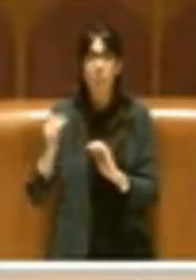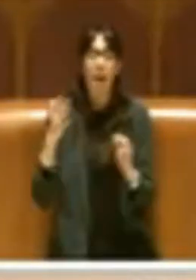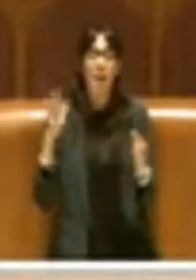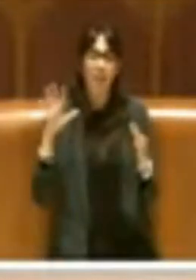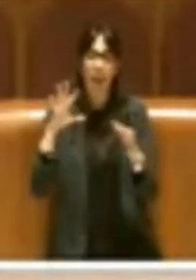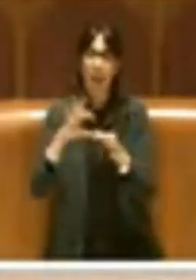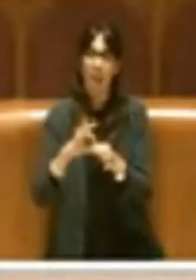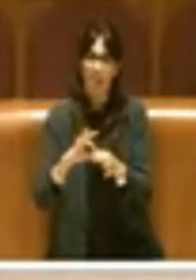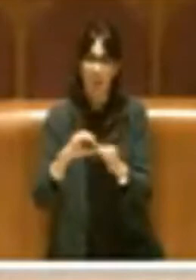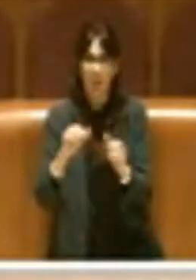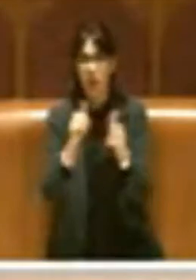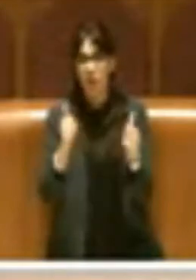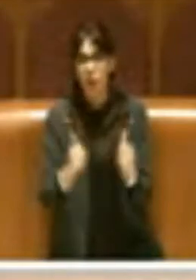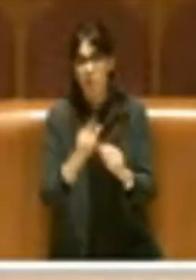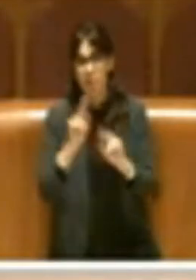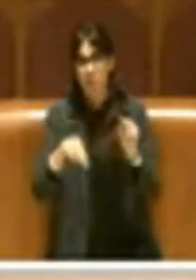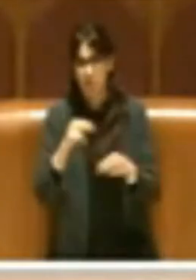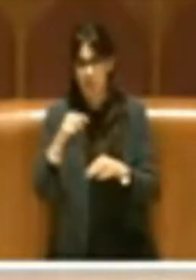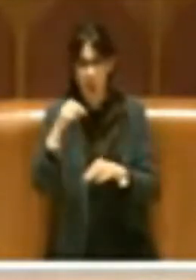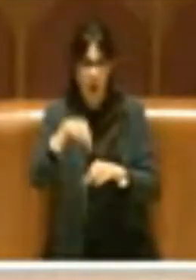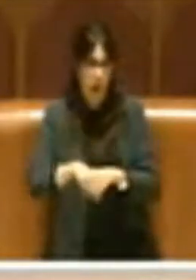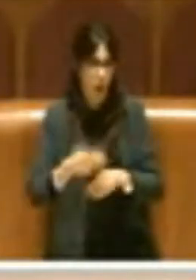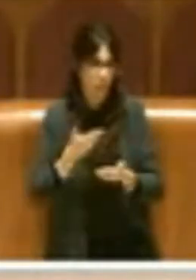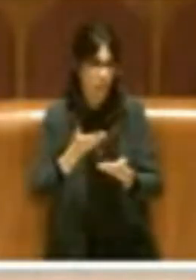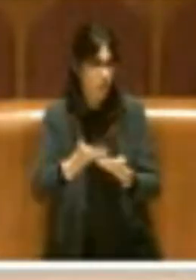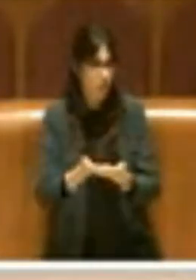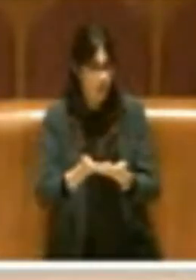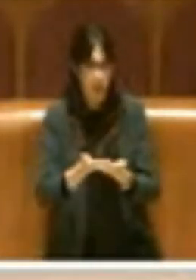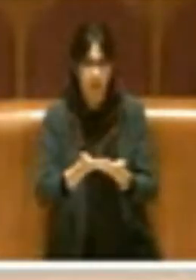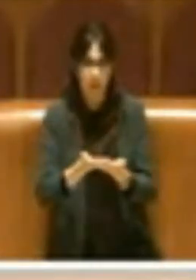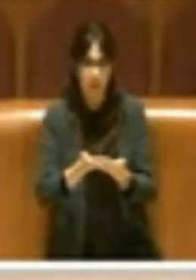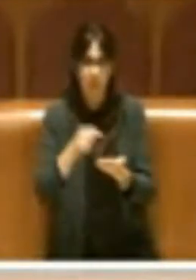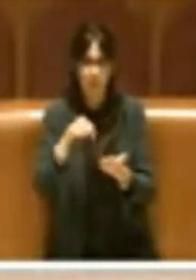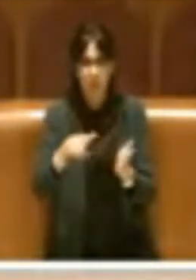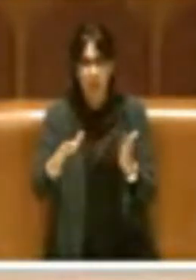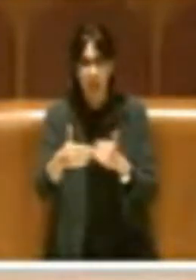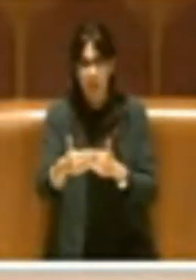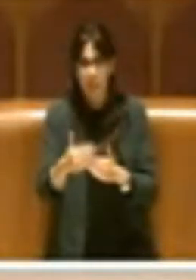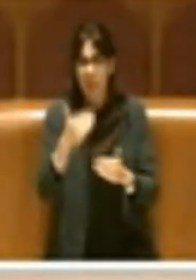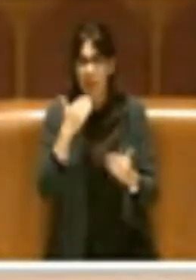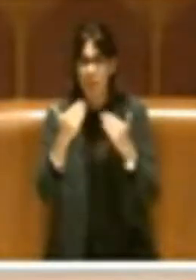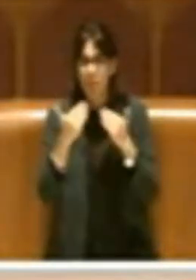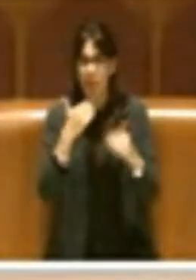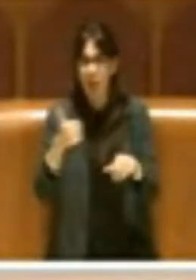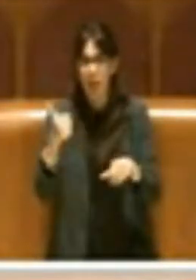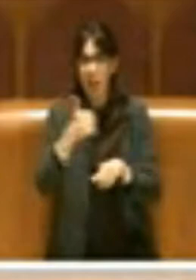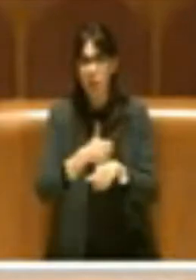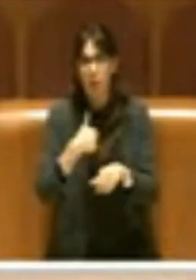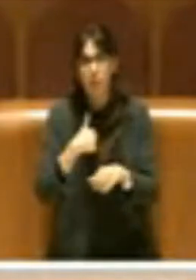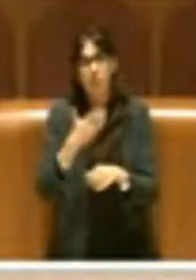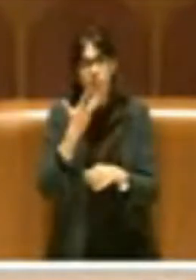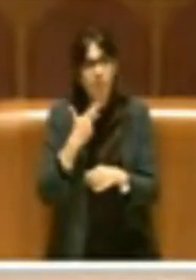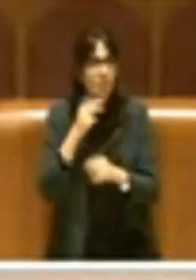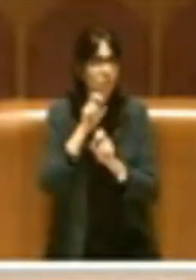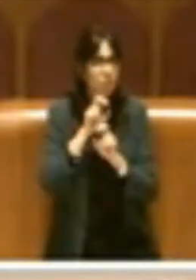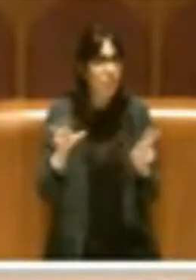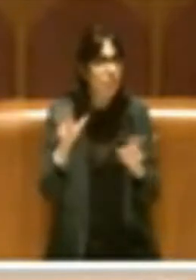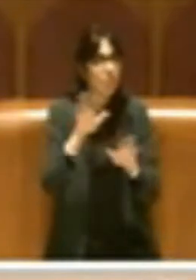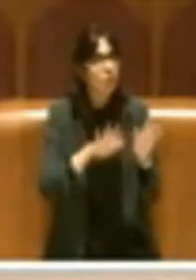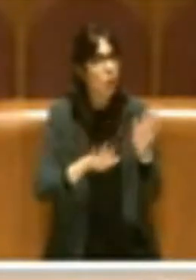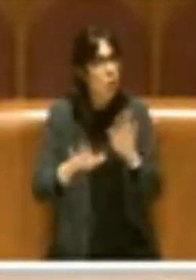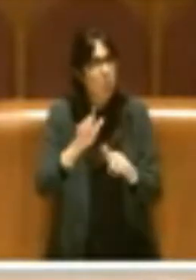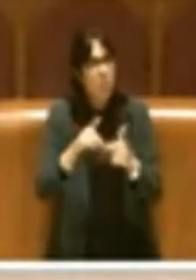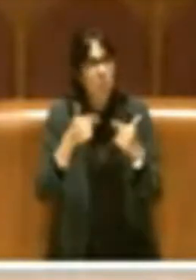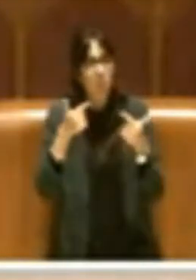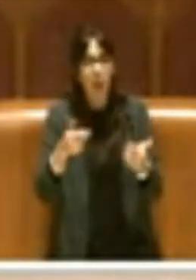all'adesione formale che appunto oggi si propone all'Assemblea Capitolina, mi fa piacere informare i colleghi presenti in aula che di